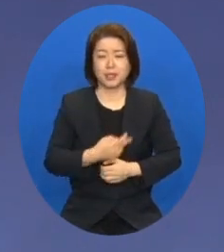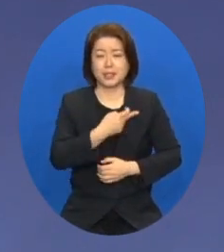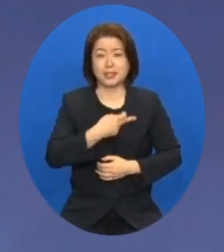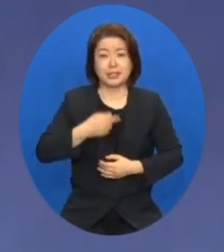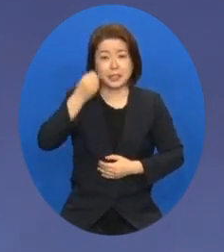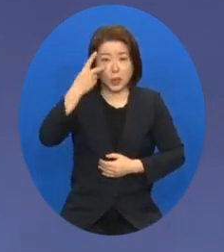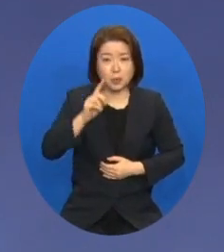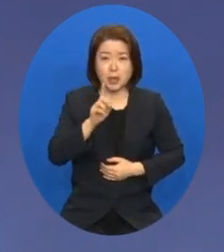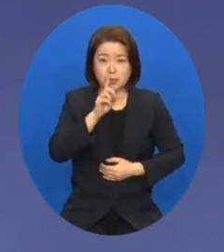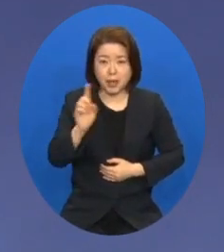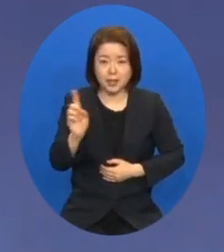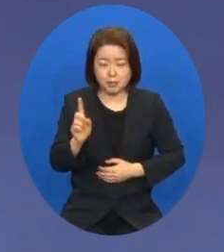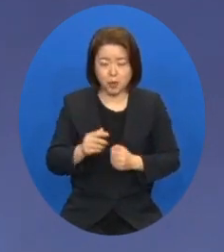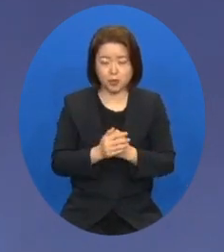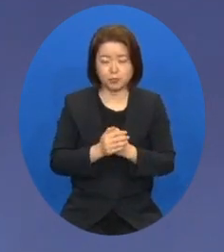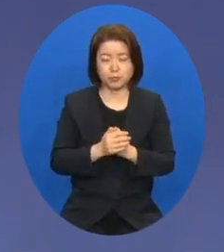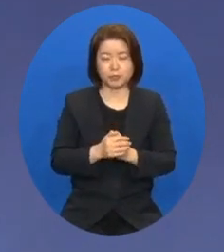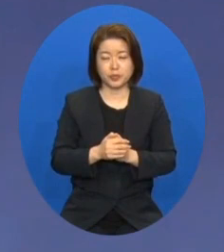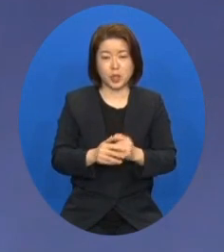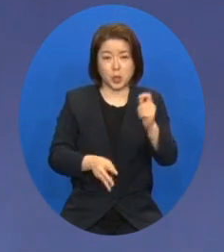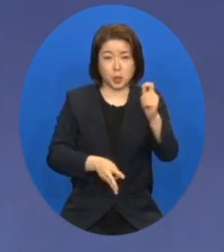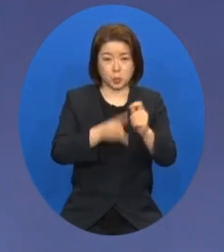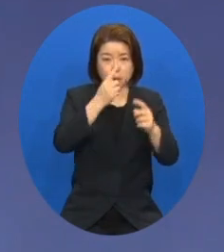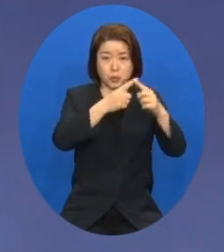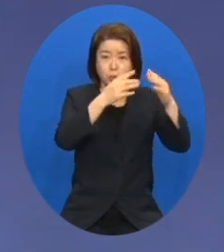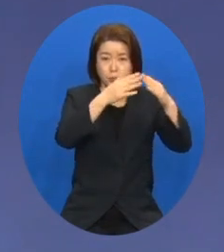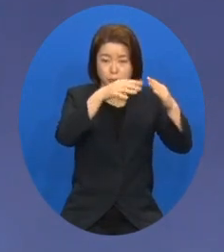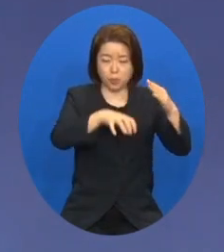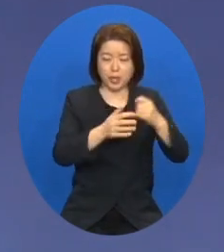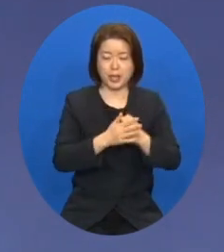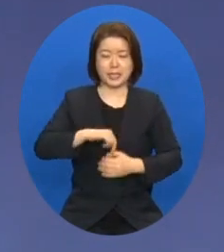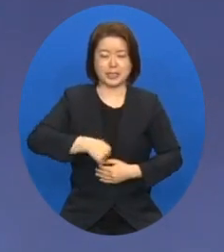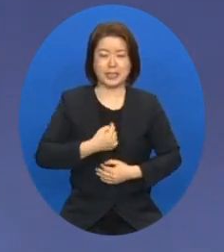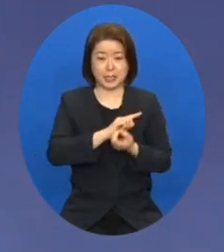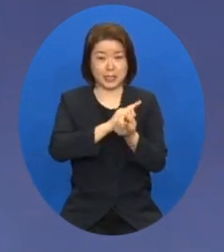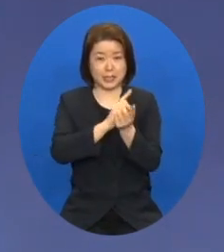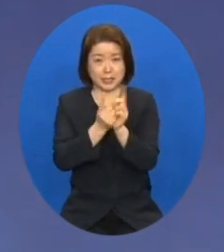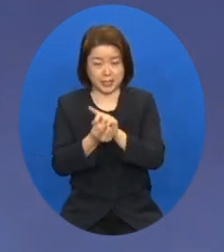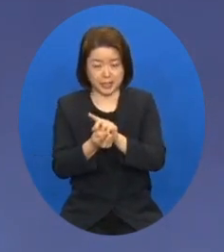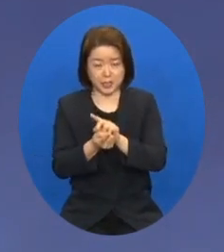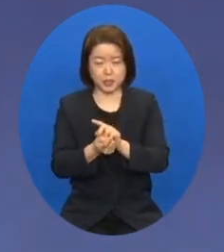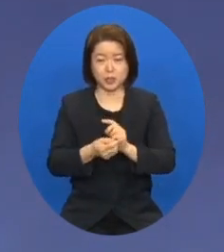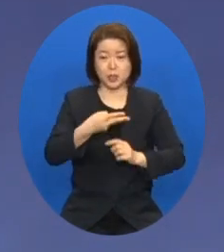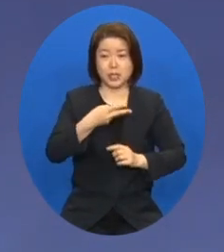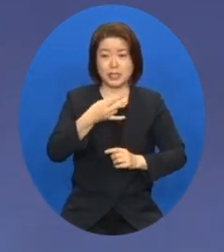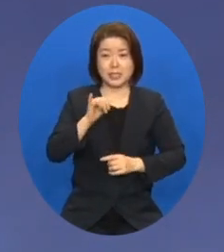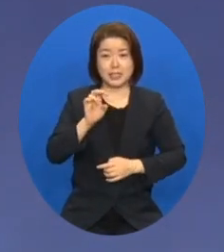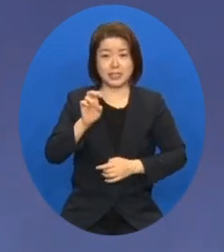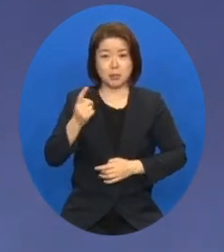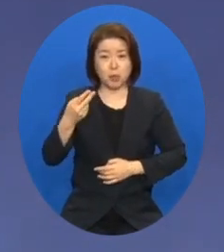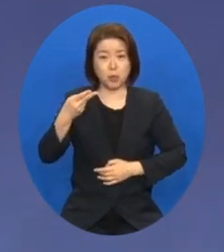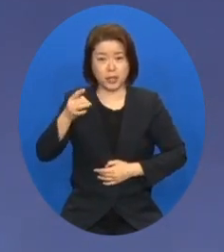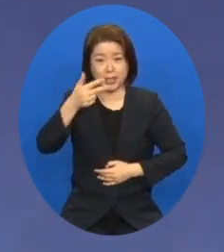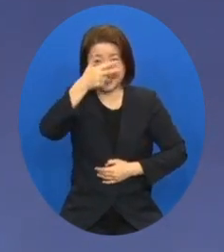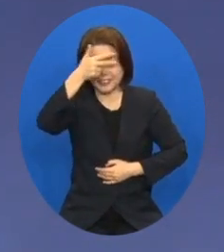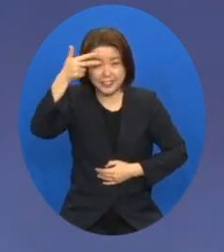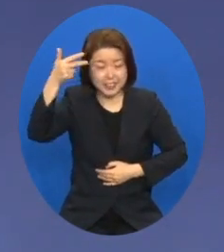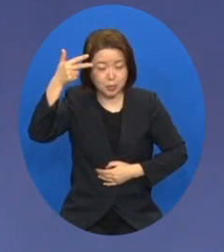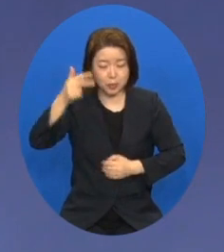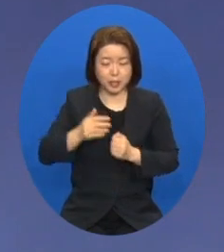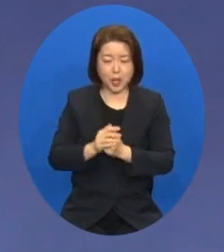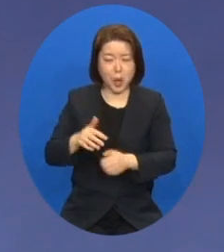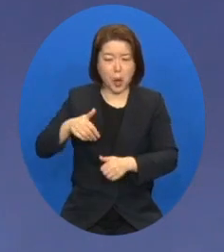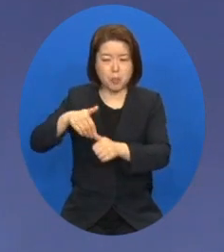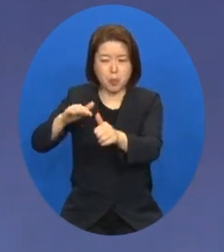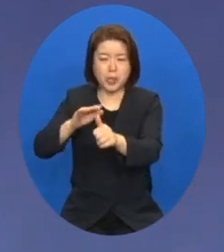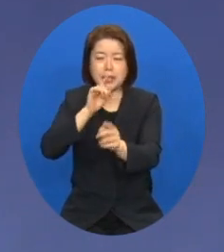바울은 고린도 교회의 자기를 대신해서 디모데를 젊은 디모데 제자 디모데를 보낸다